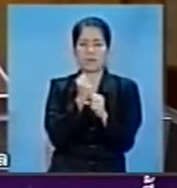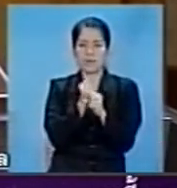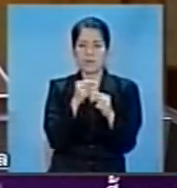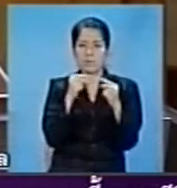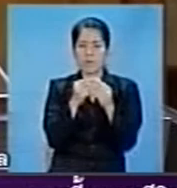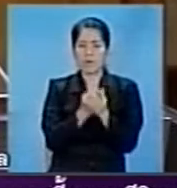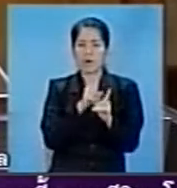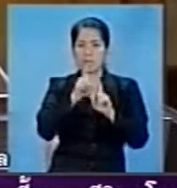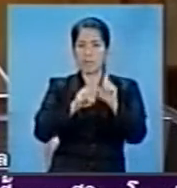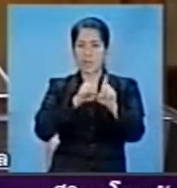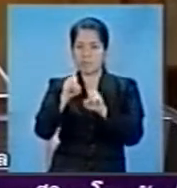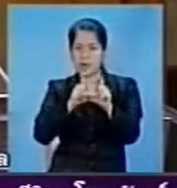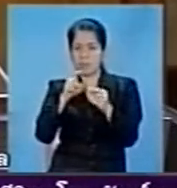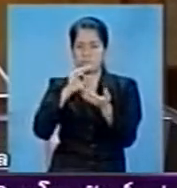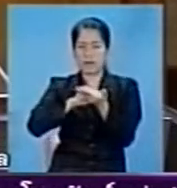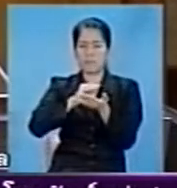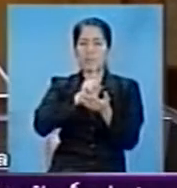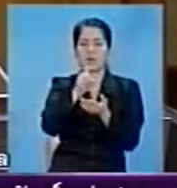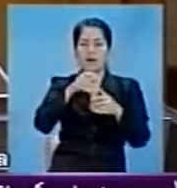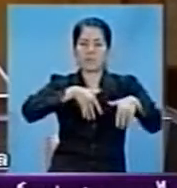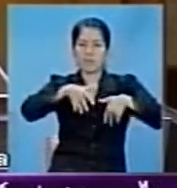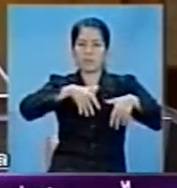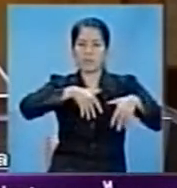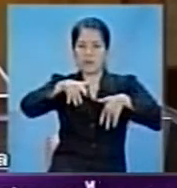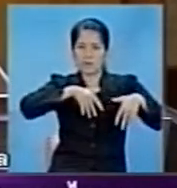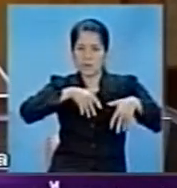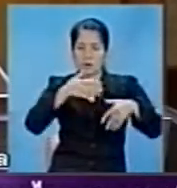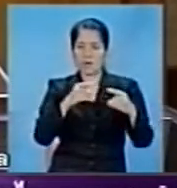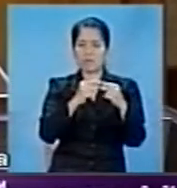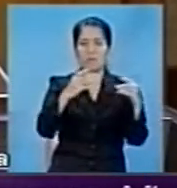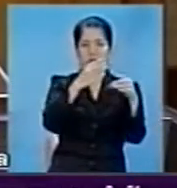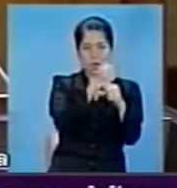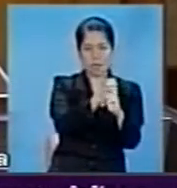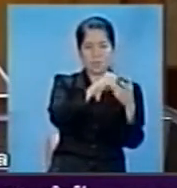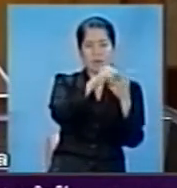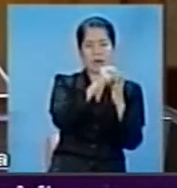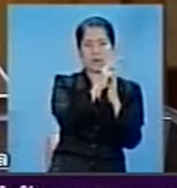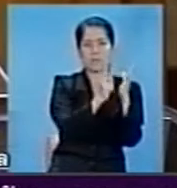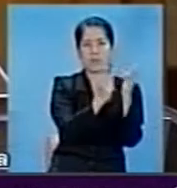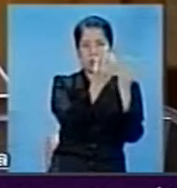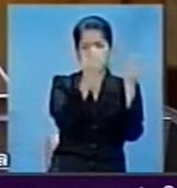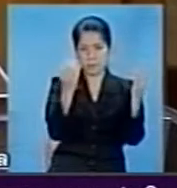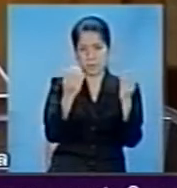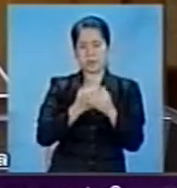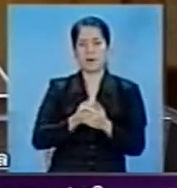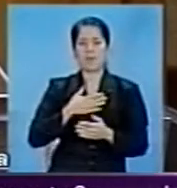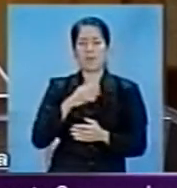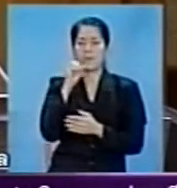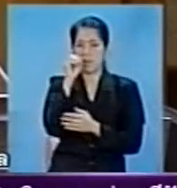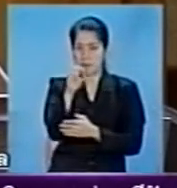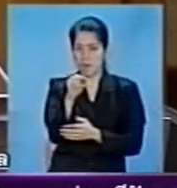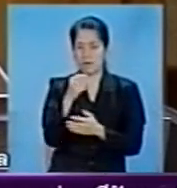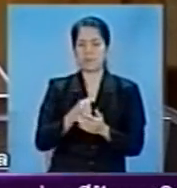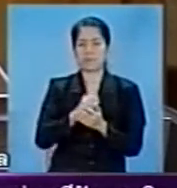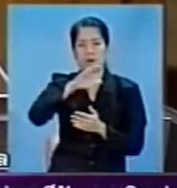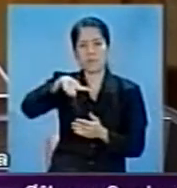เศรษฐกิจแล้วและถ้าหากว่ากระบวนการประชามติดำเนินไปบ้านเมืองสงบเรียบร้อยในกระบวนการประชามตินั้นผมก็ยังบอ